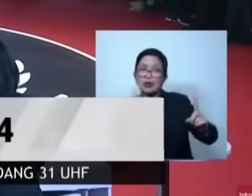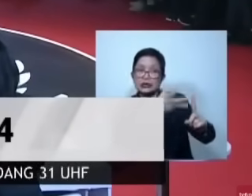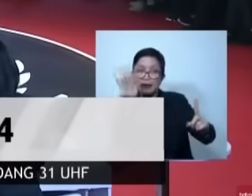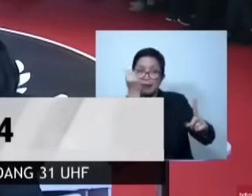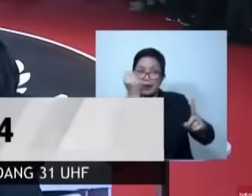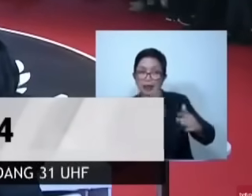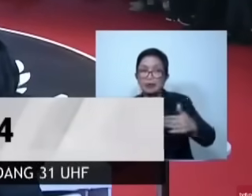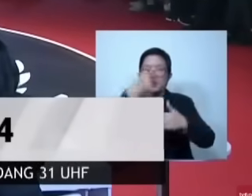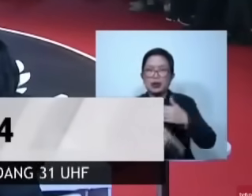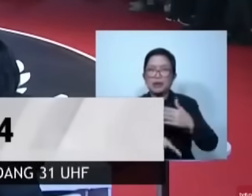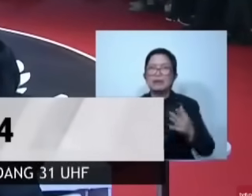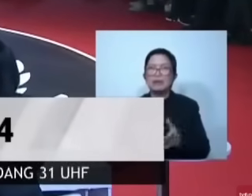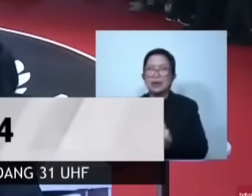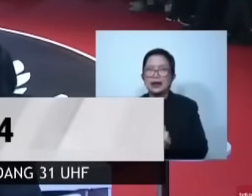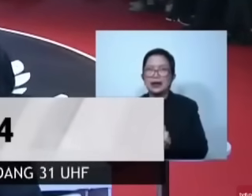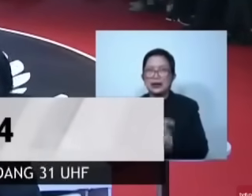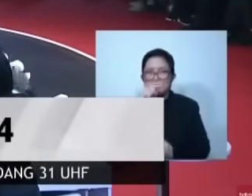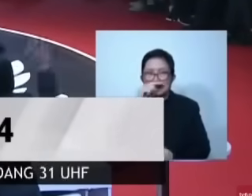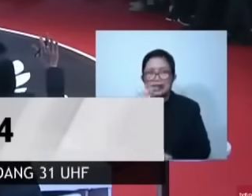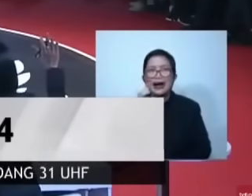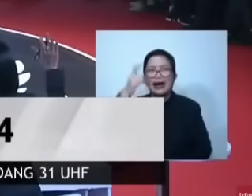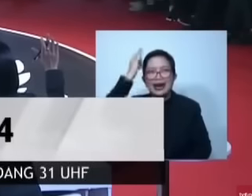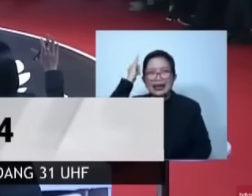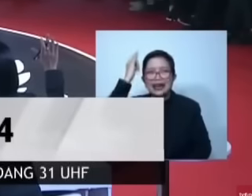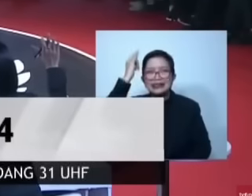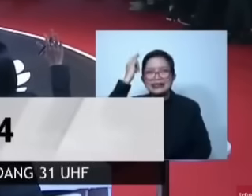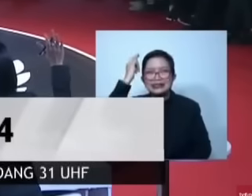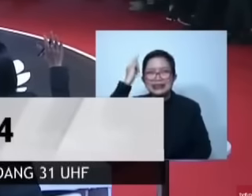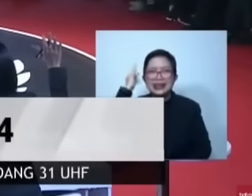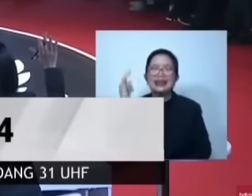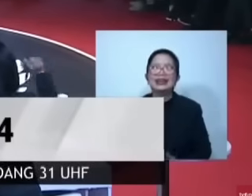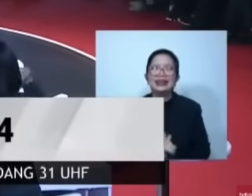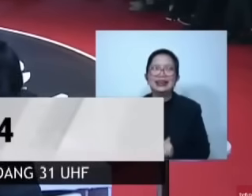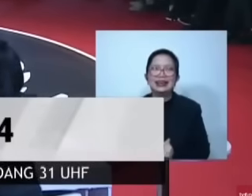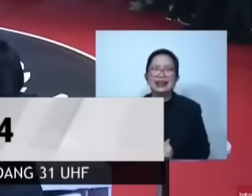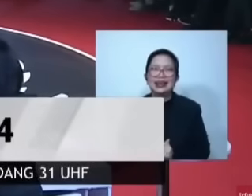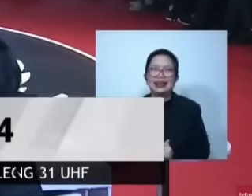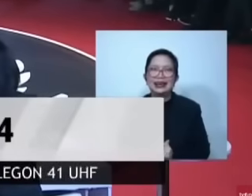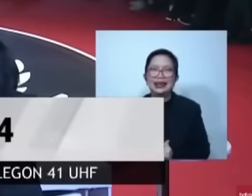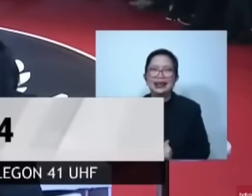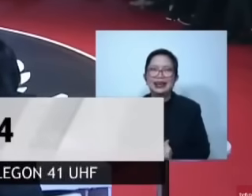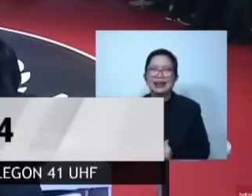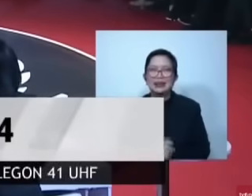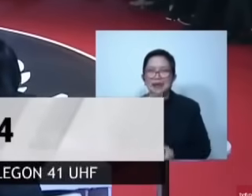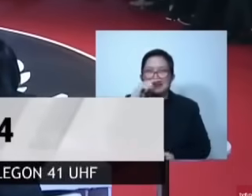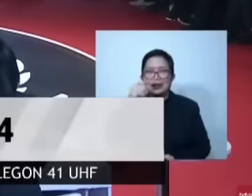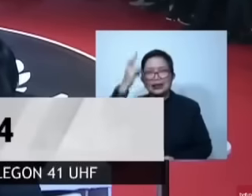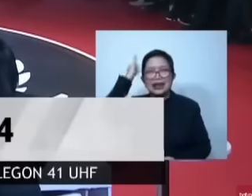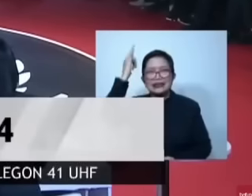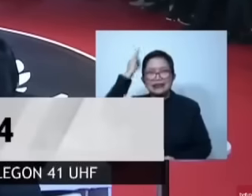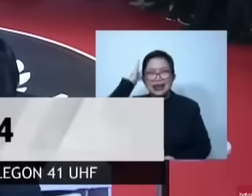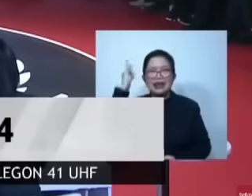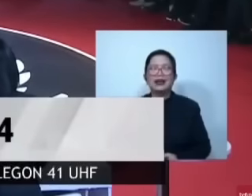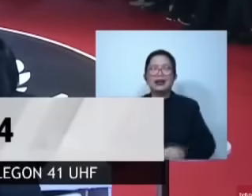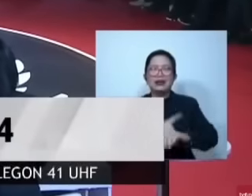Ganjar pranowo kami persilakan untuk ke Panggu Harap tenang hadirin Harap tenang bapak Ganjar waktunya